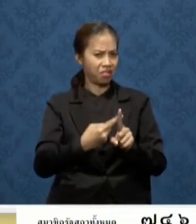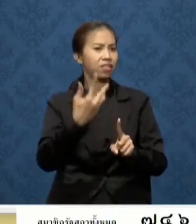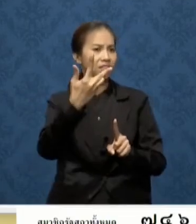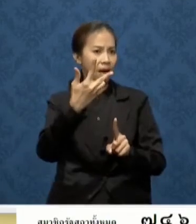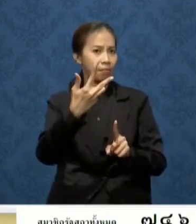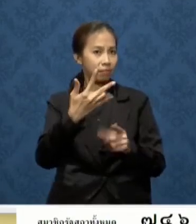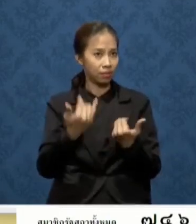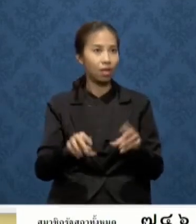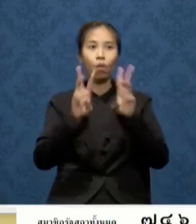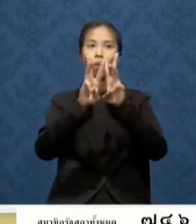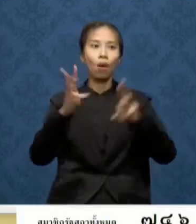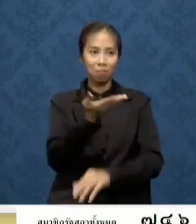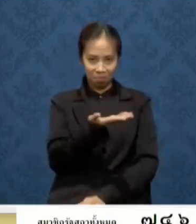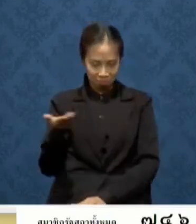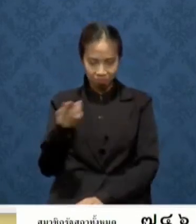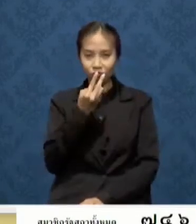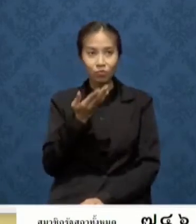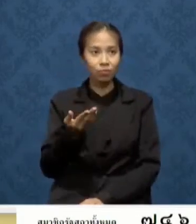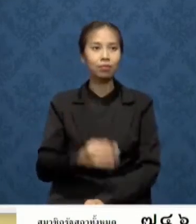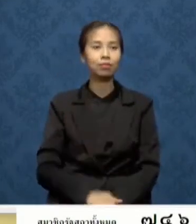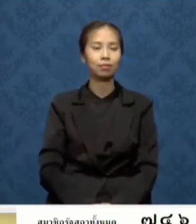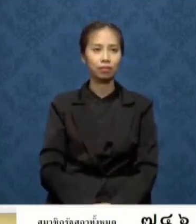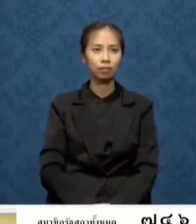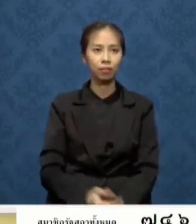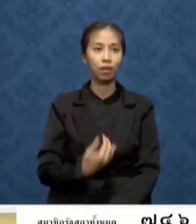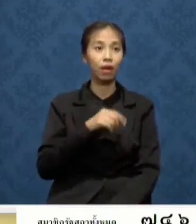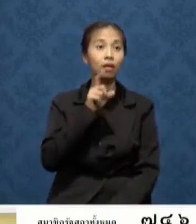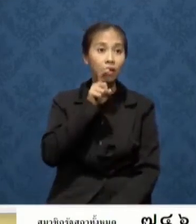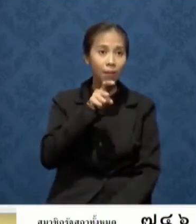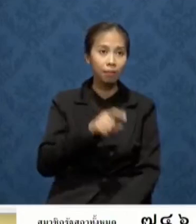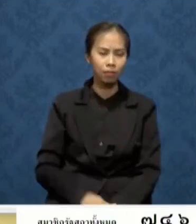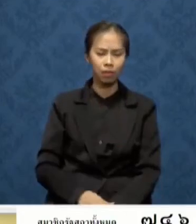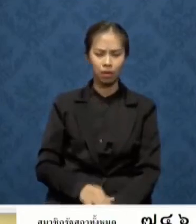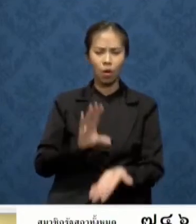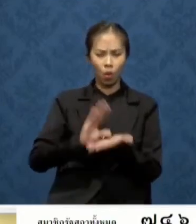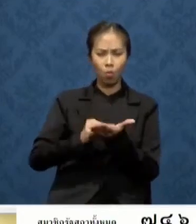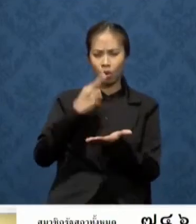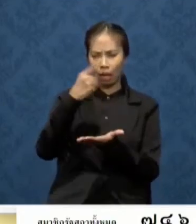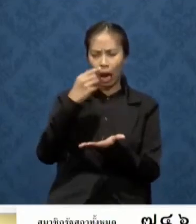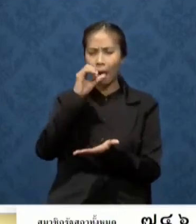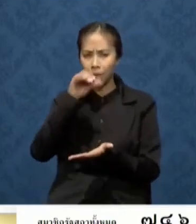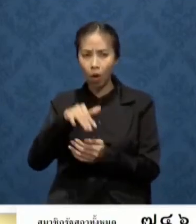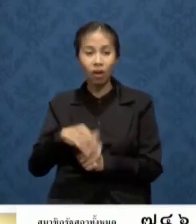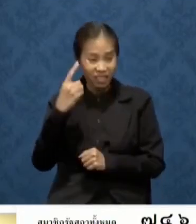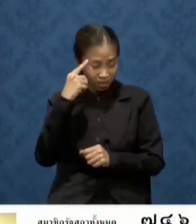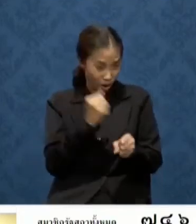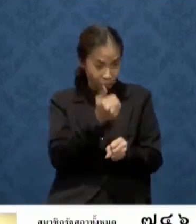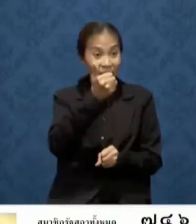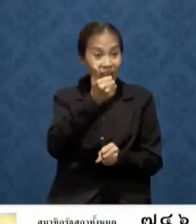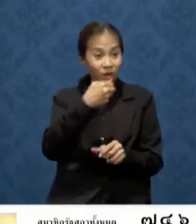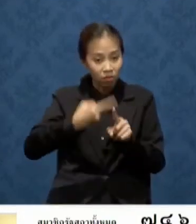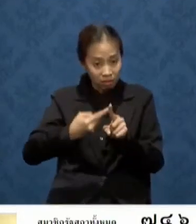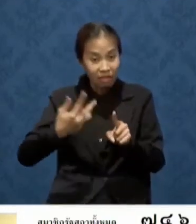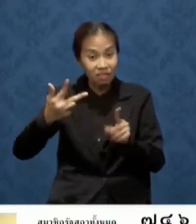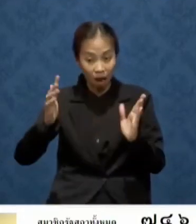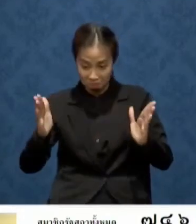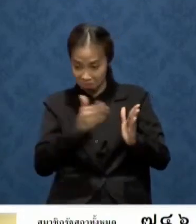ใน Hi Link ให้คลิป ให้นาทีไปดวยนะครับคถามจริงนะครับ กวาใครให้ข้อมูลท่านท่เข้ใจวามัจะจบได้ใน 3 เดืจๆอคร